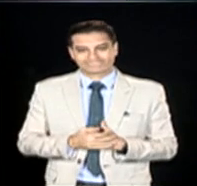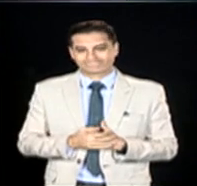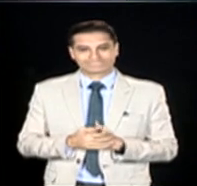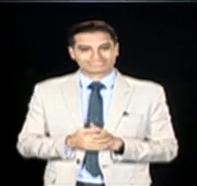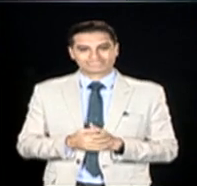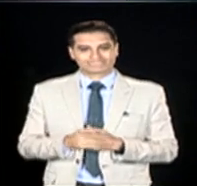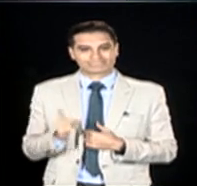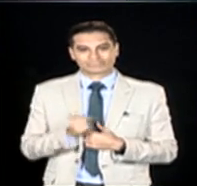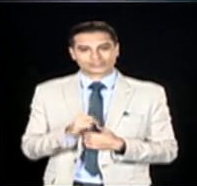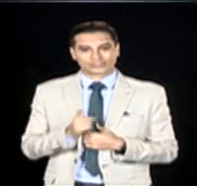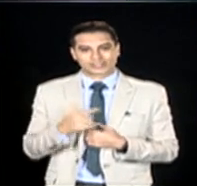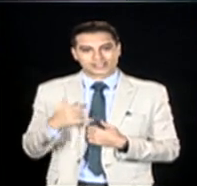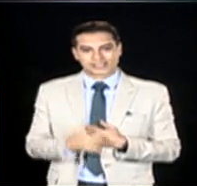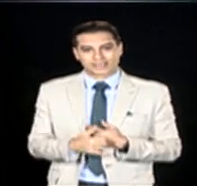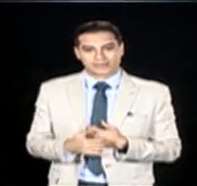مش اليمن.